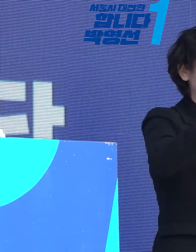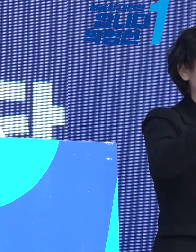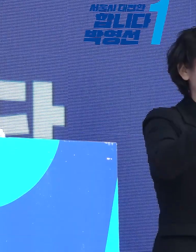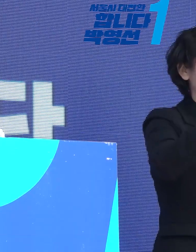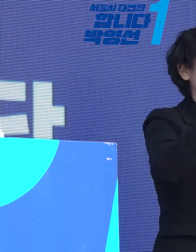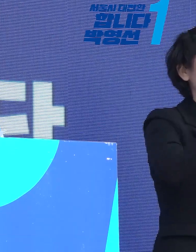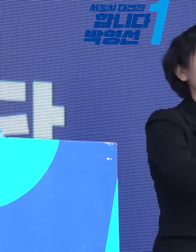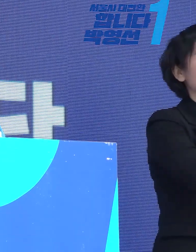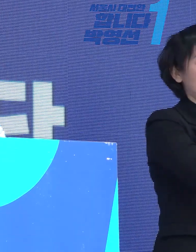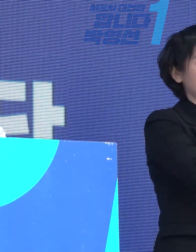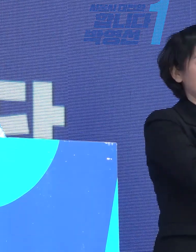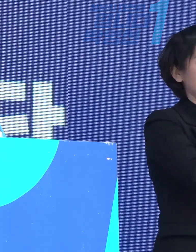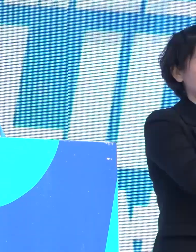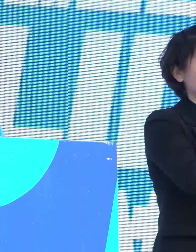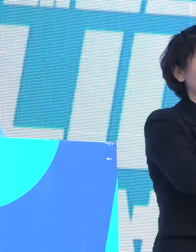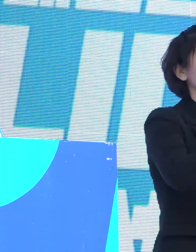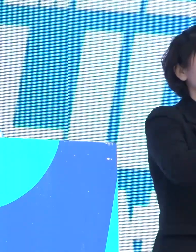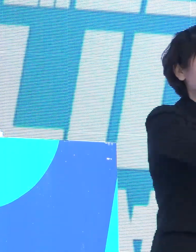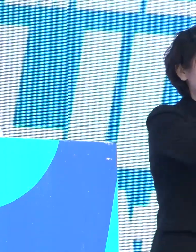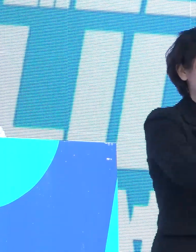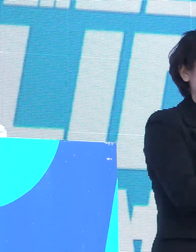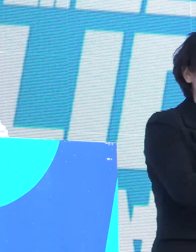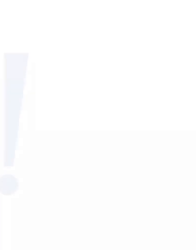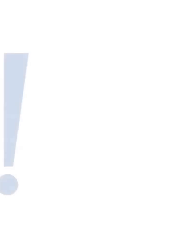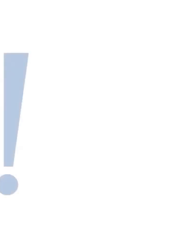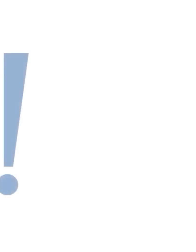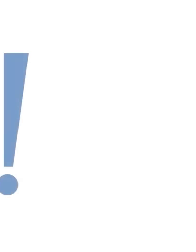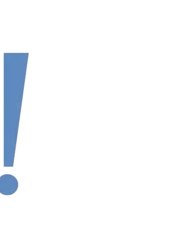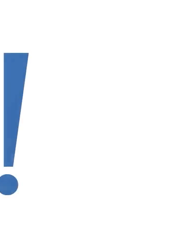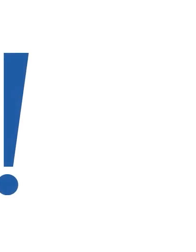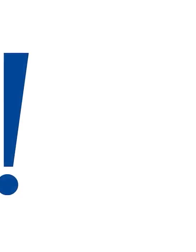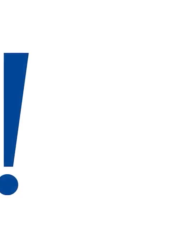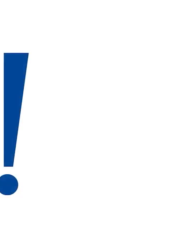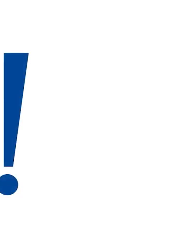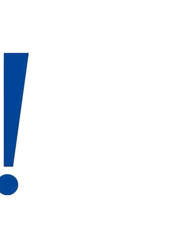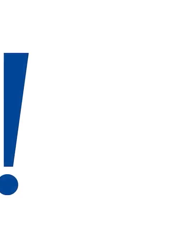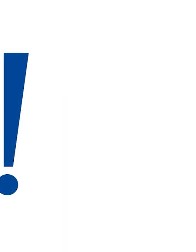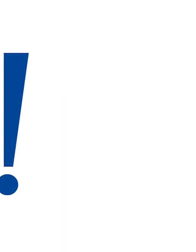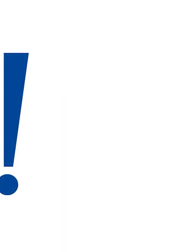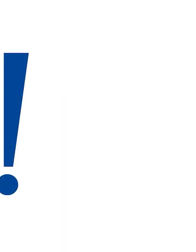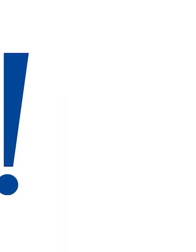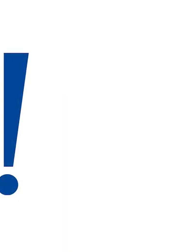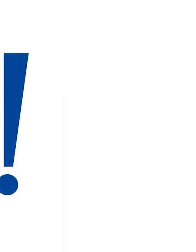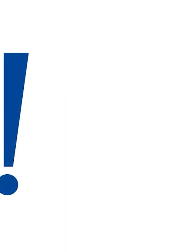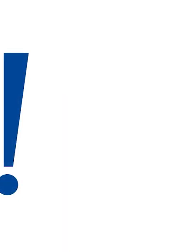여러분들께 오늘 정책으로 발표합니다. 합니다. 박영선.